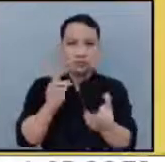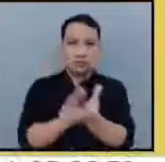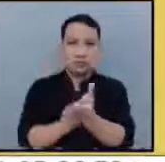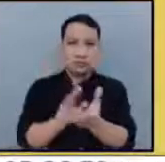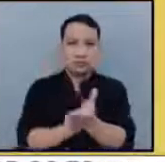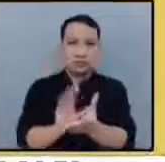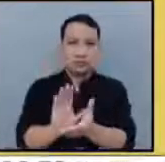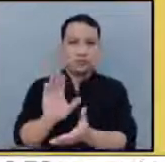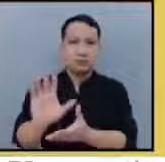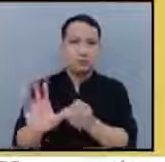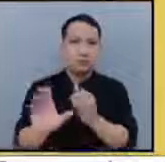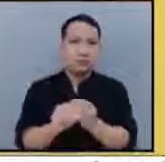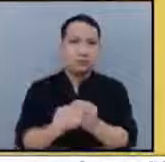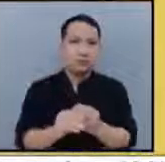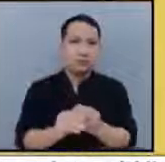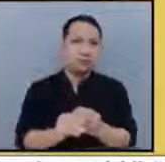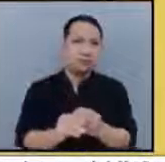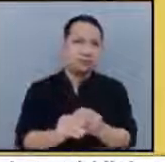visiting